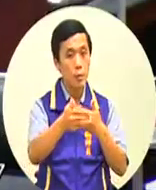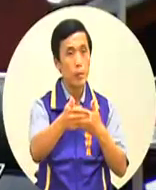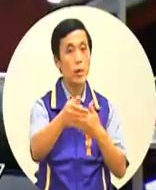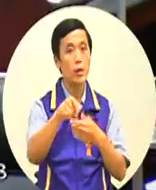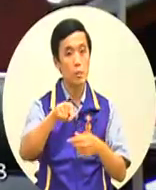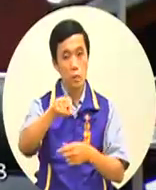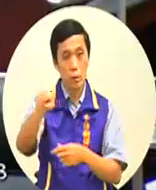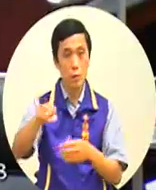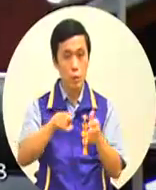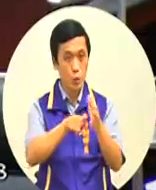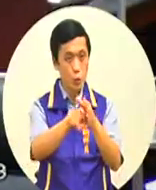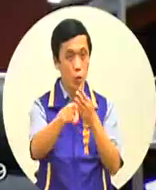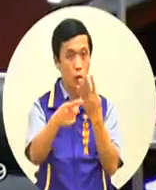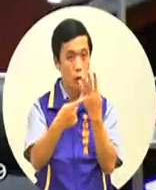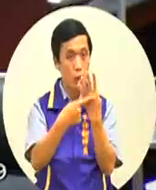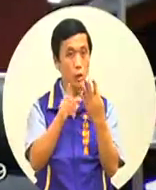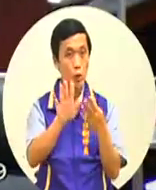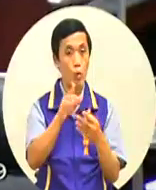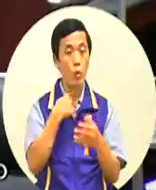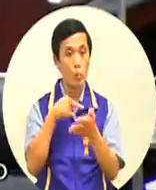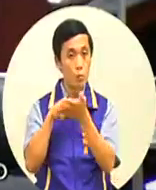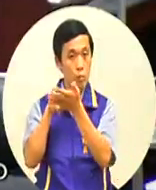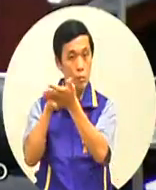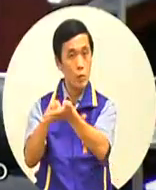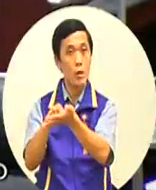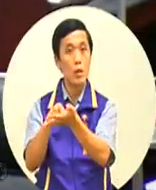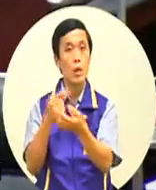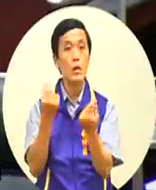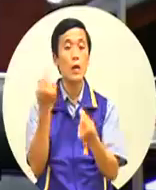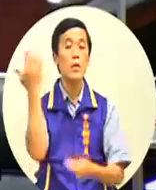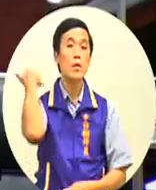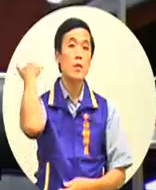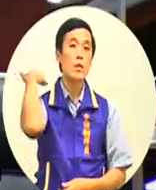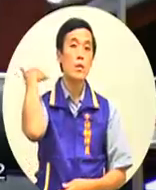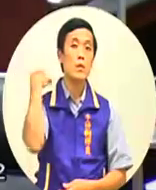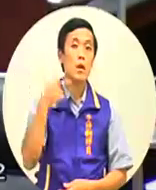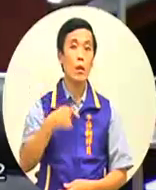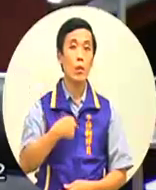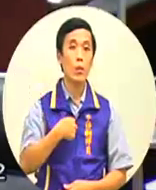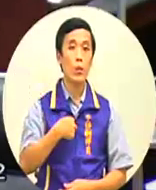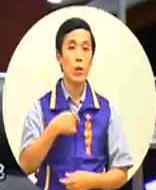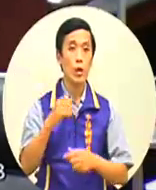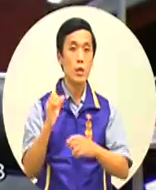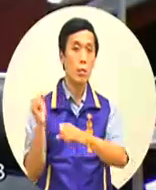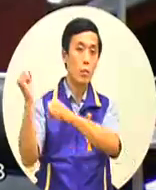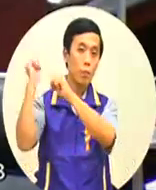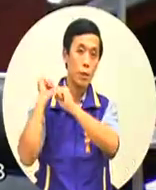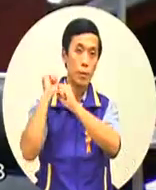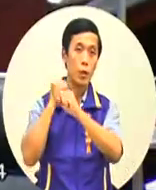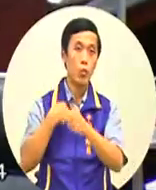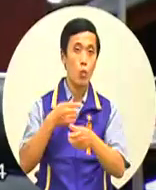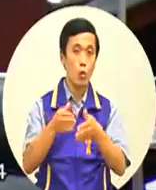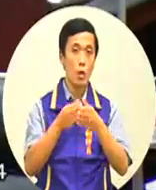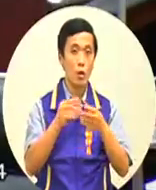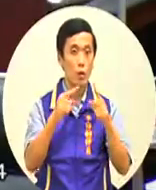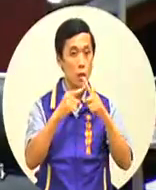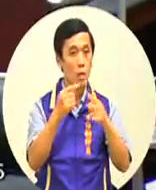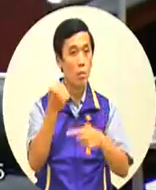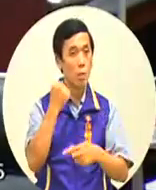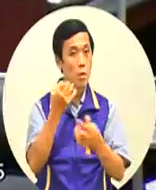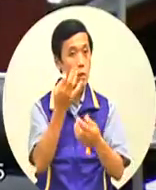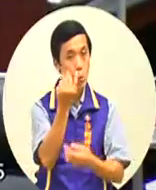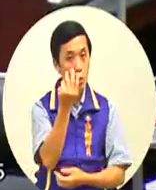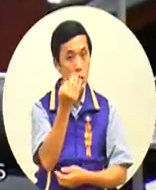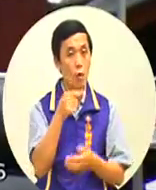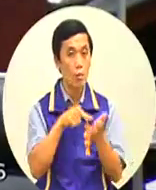专业啊，我会当来申请。就像较早古早时代，啊，我咧拖铁牛啊，啊，我需要几耐人，我去共申